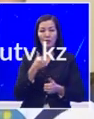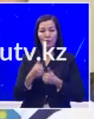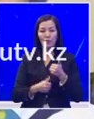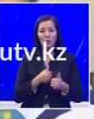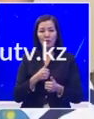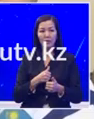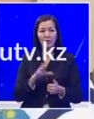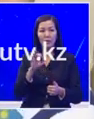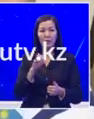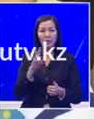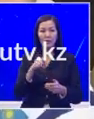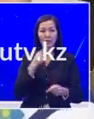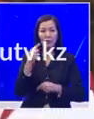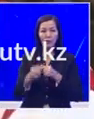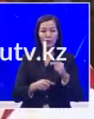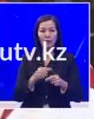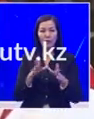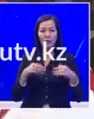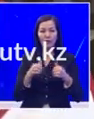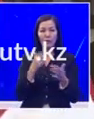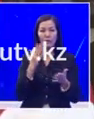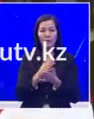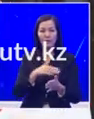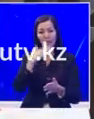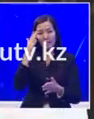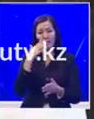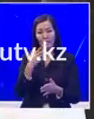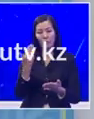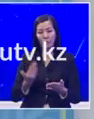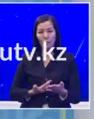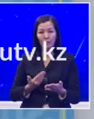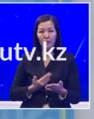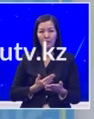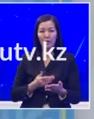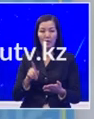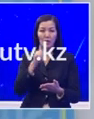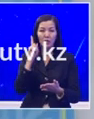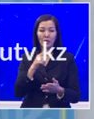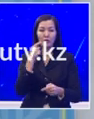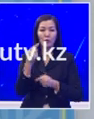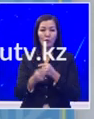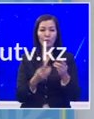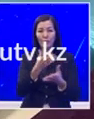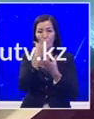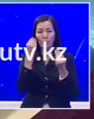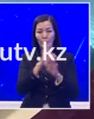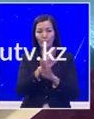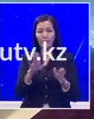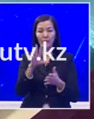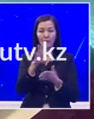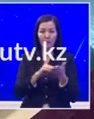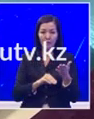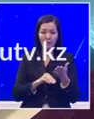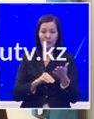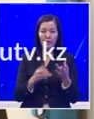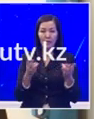Сағыныш Есбергеновтің ұрпақтары да бар. Олар әкелерінің өнегелі өмір жолын жас ұрпақ ұмытпай өнеге тұтқанына дән